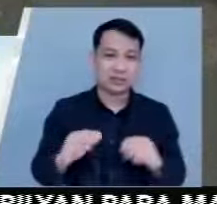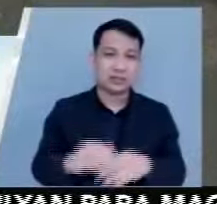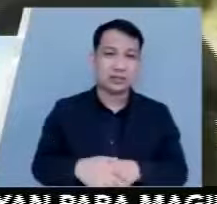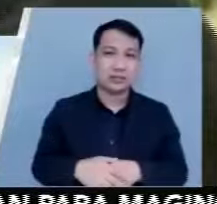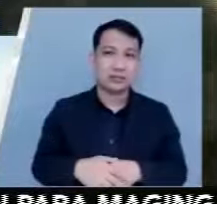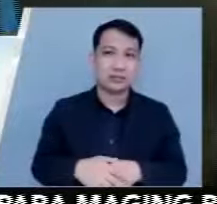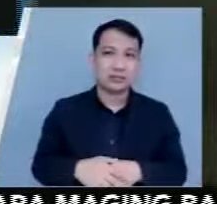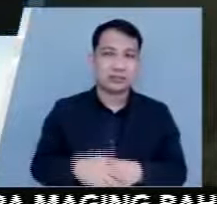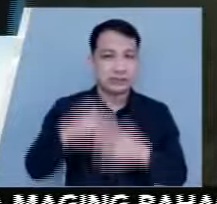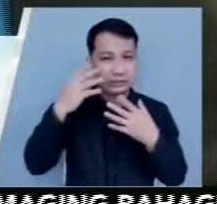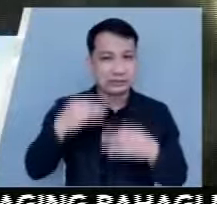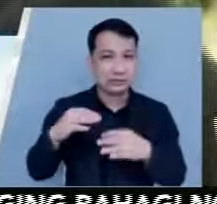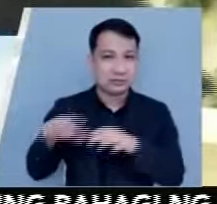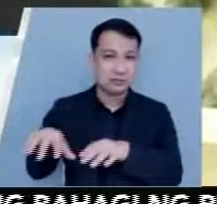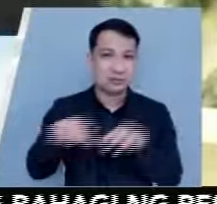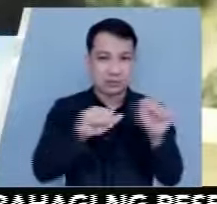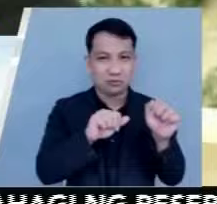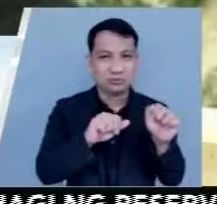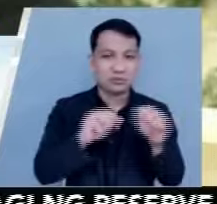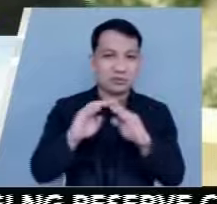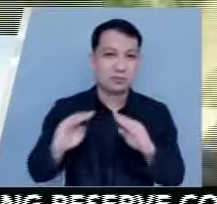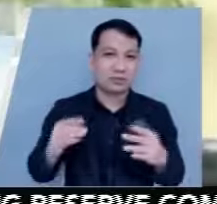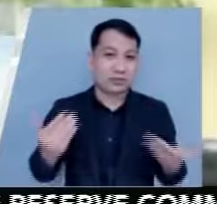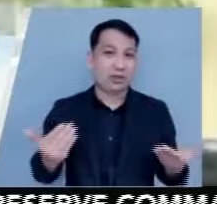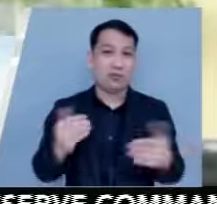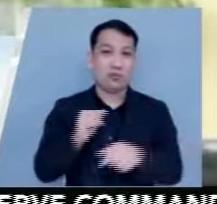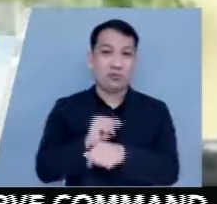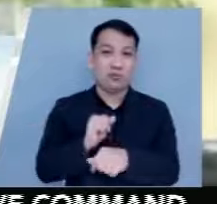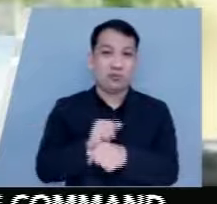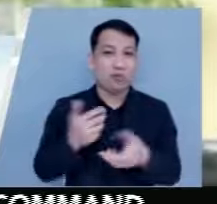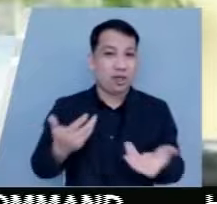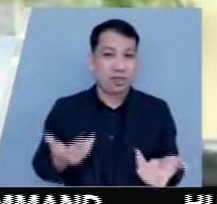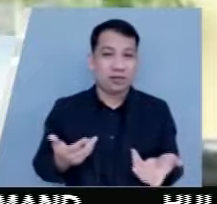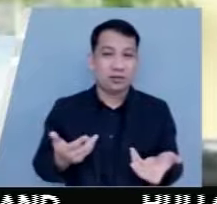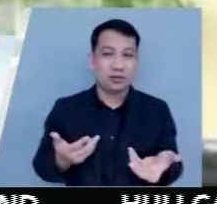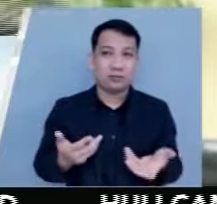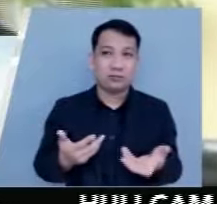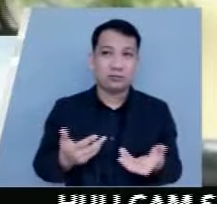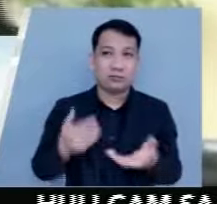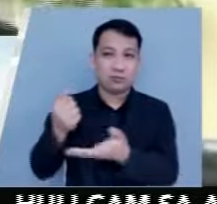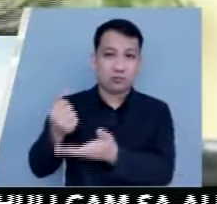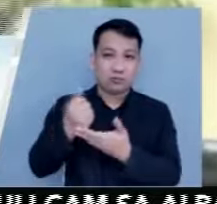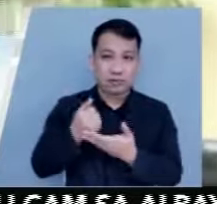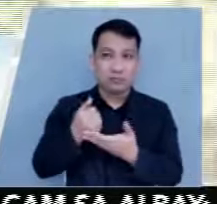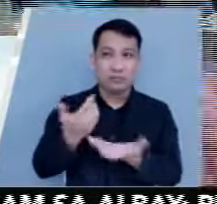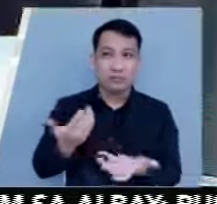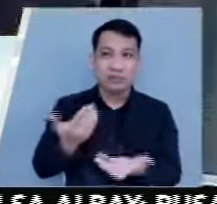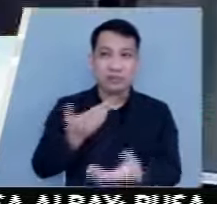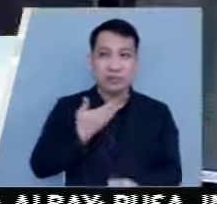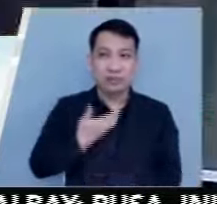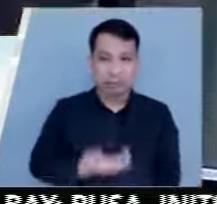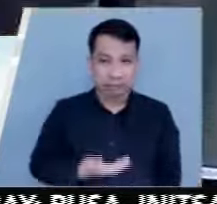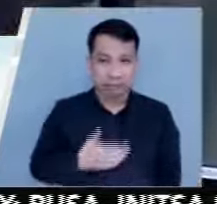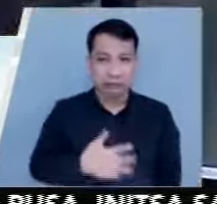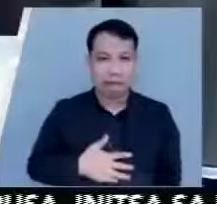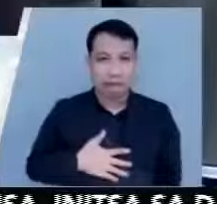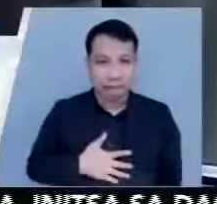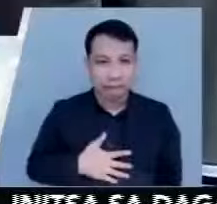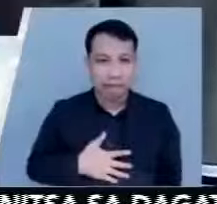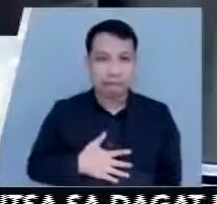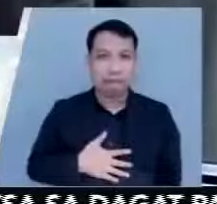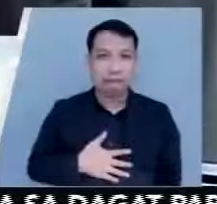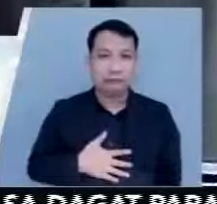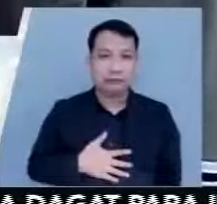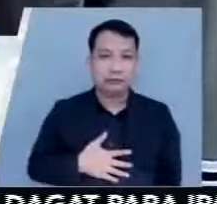lumikas. Sa ngayon po, wala kaming hanap buhay. Pag walang ayuda, kumakalam ang sikmura, nagugutom. Sa ilalim ng